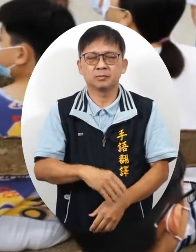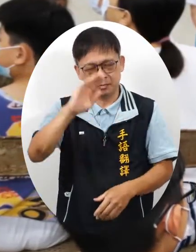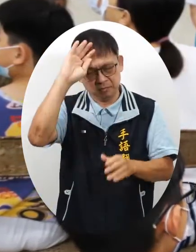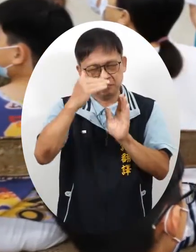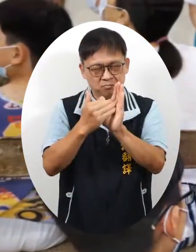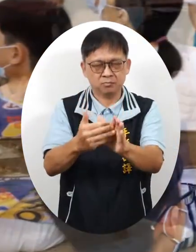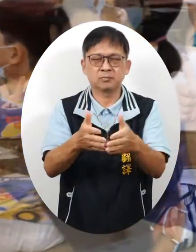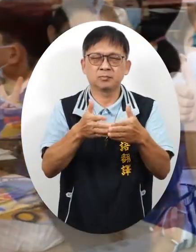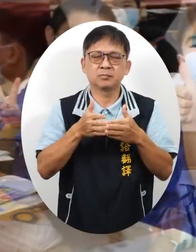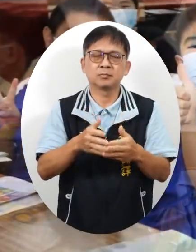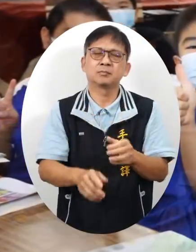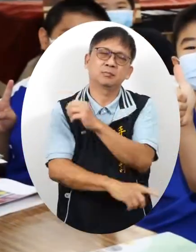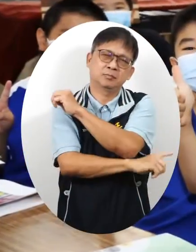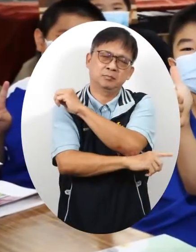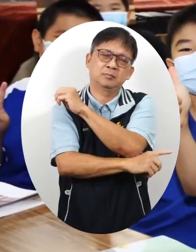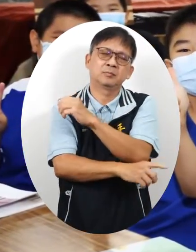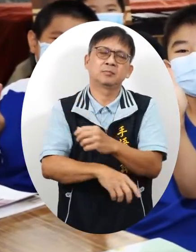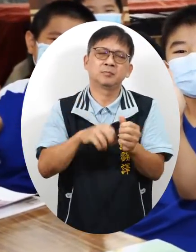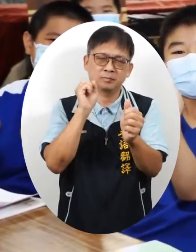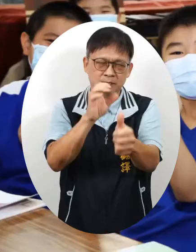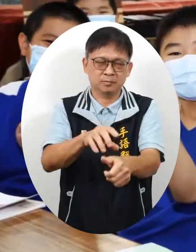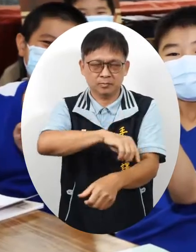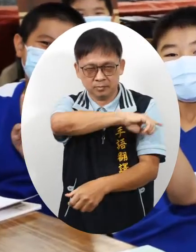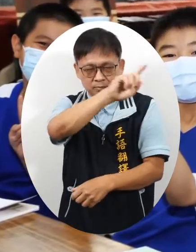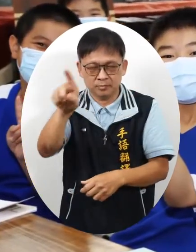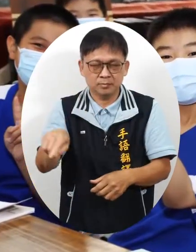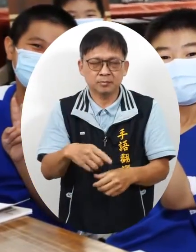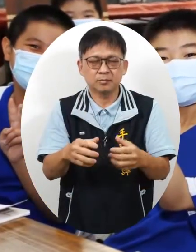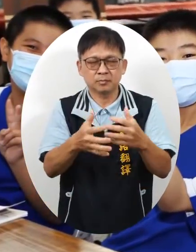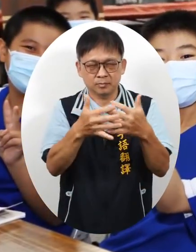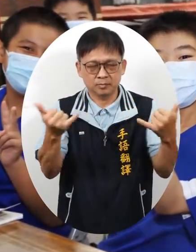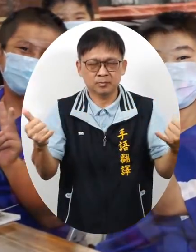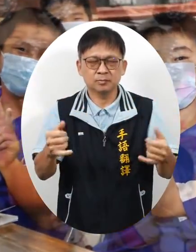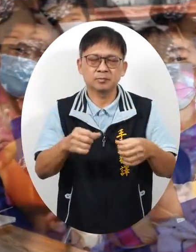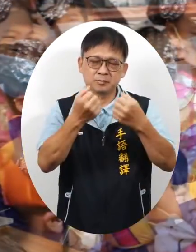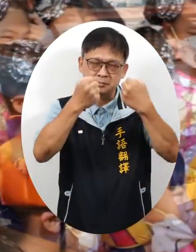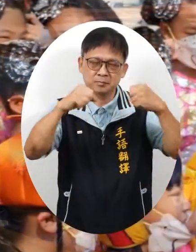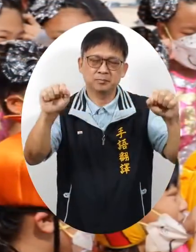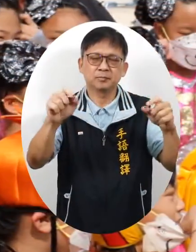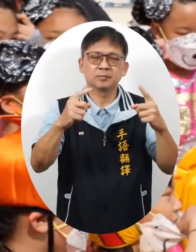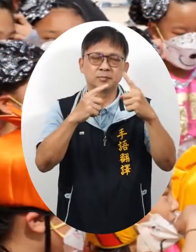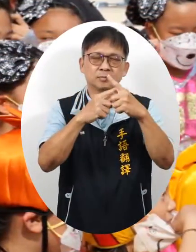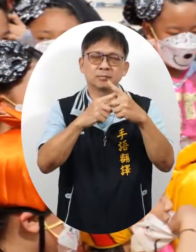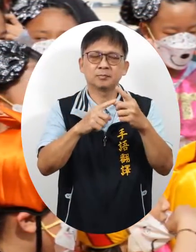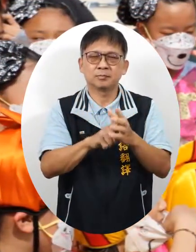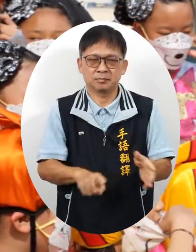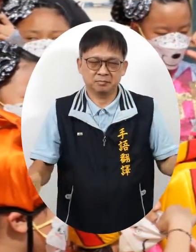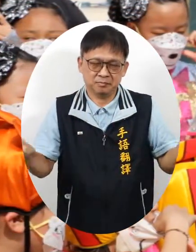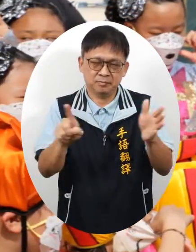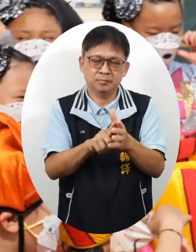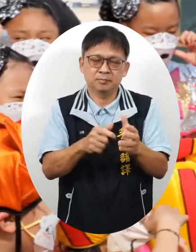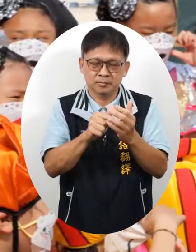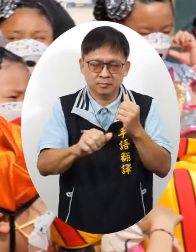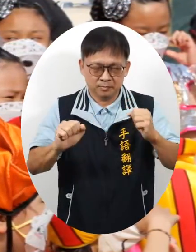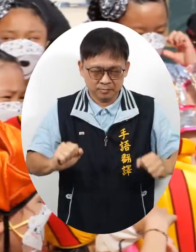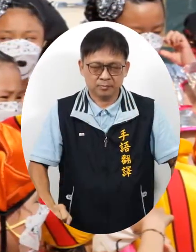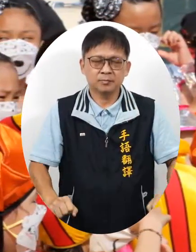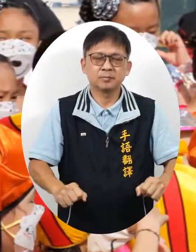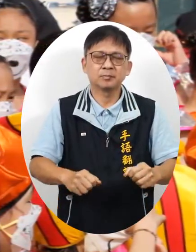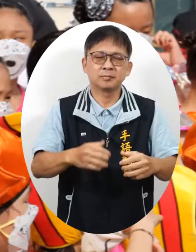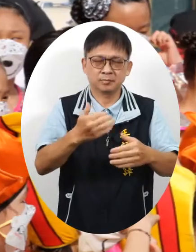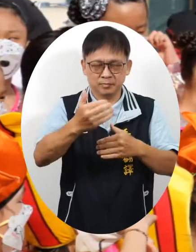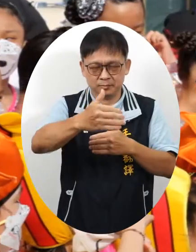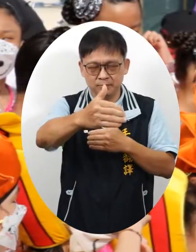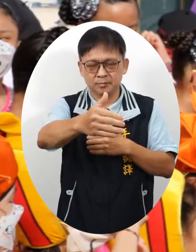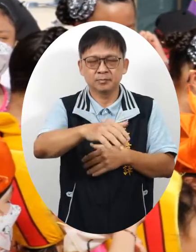该打好疫苗，做好防疫。最后我要跟所有的同学讲，毕业是人生另一个生